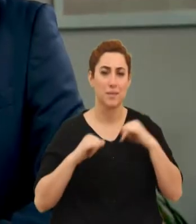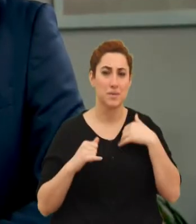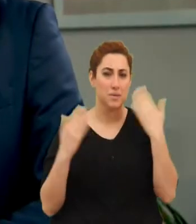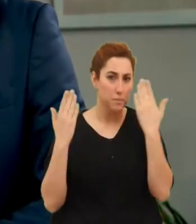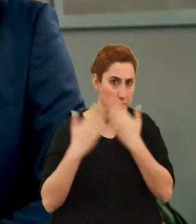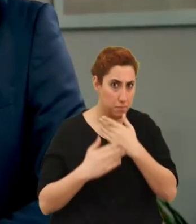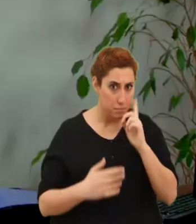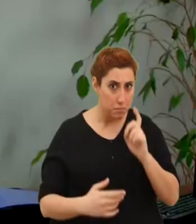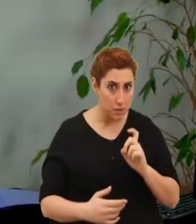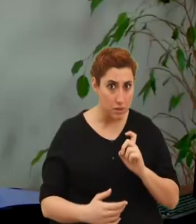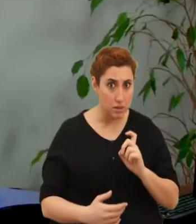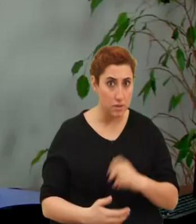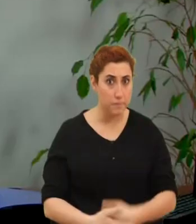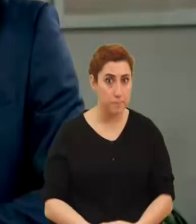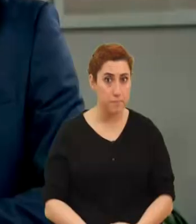dediniz gibi geldi de...